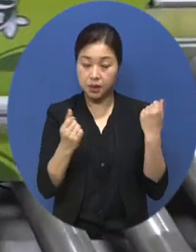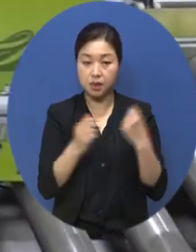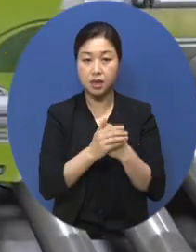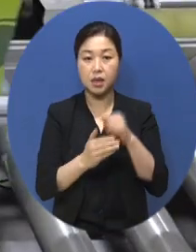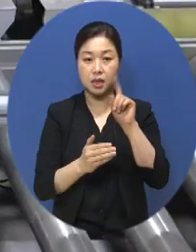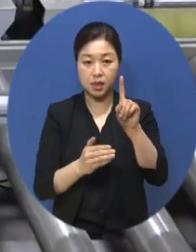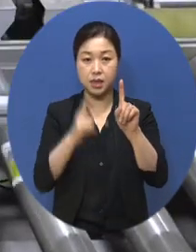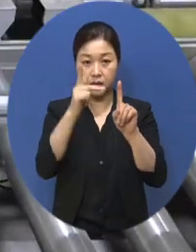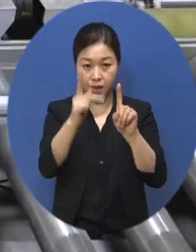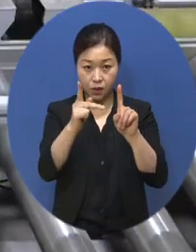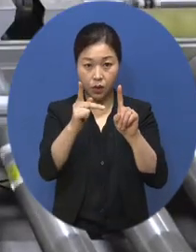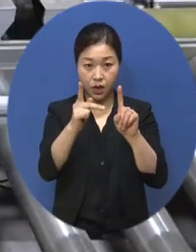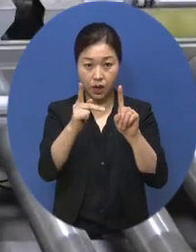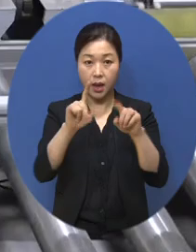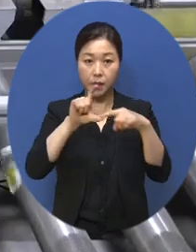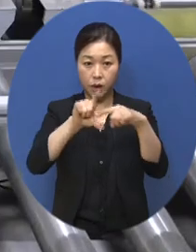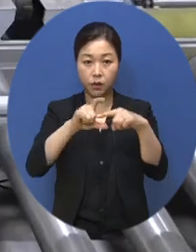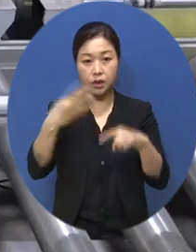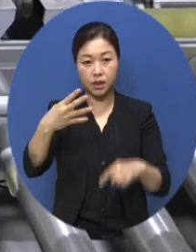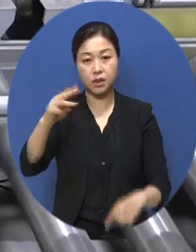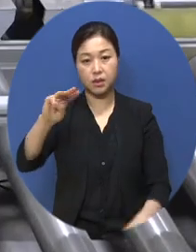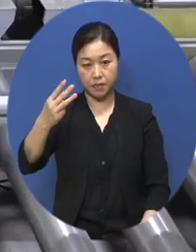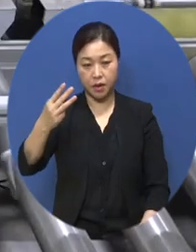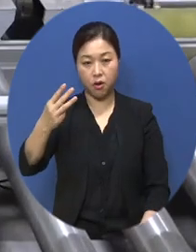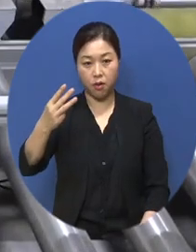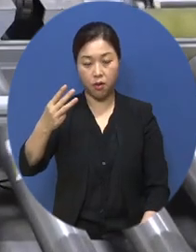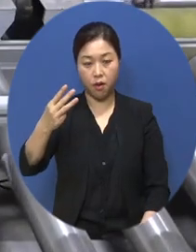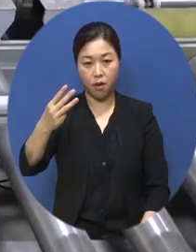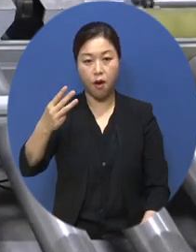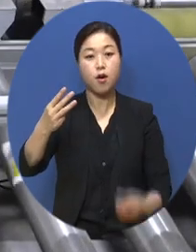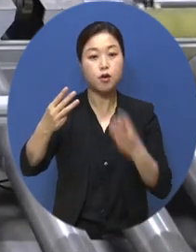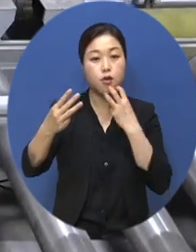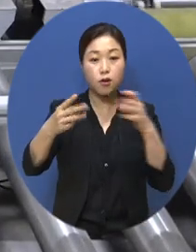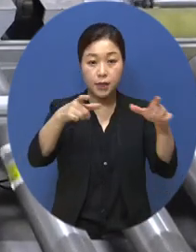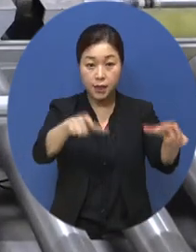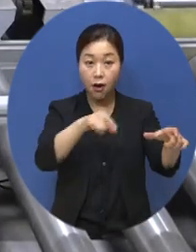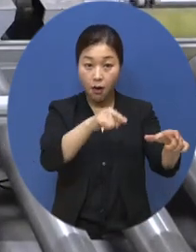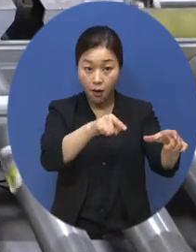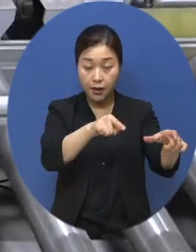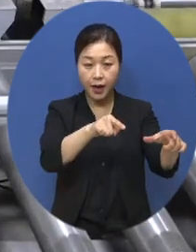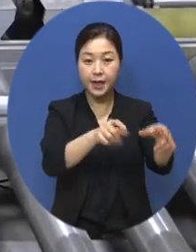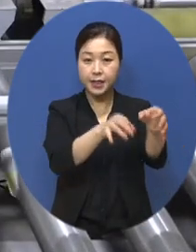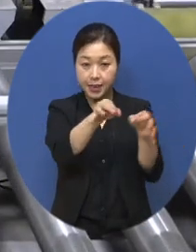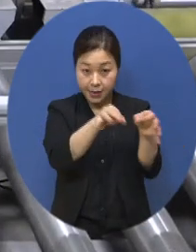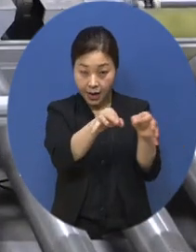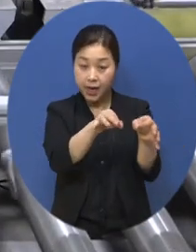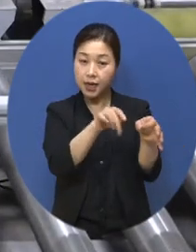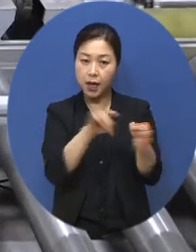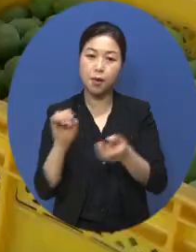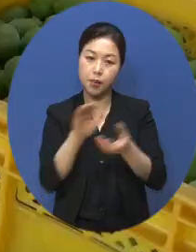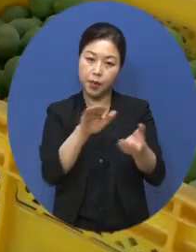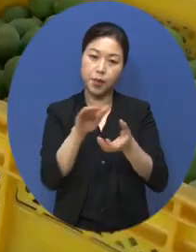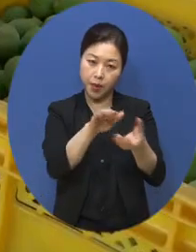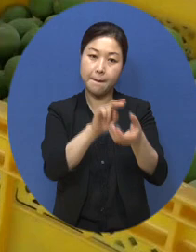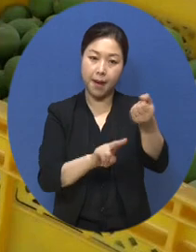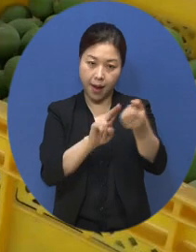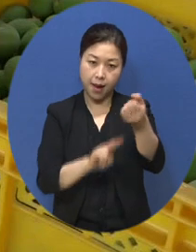평균 4,300원 선에 거래돼 서울 지역 농수산물 시장 등으로 출하되고